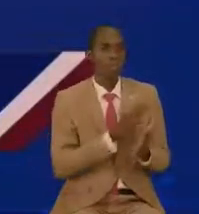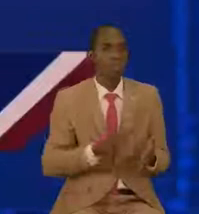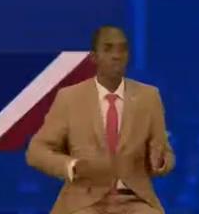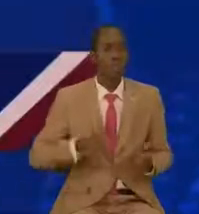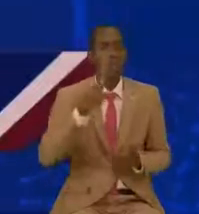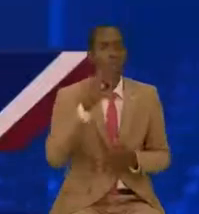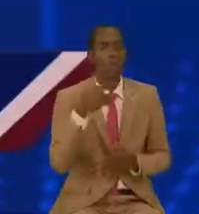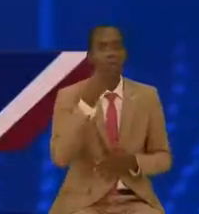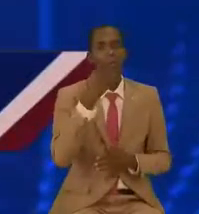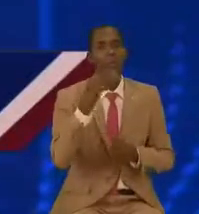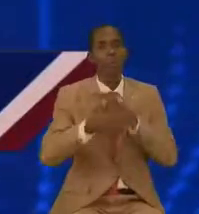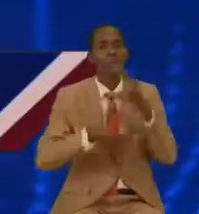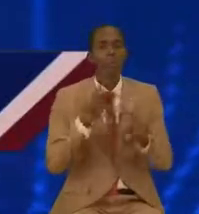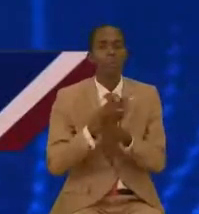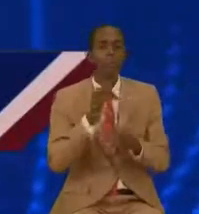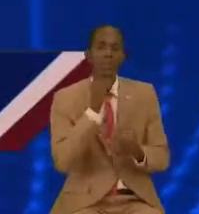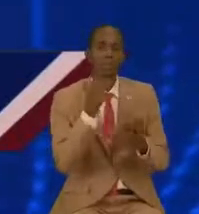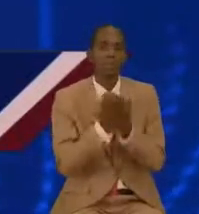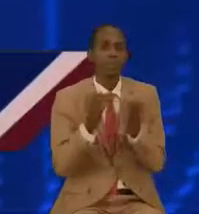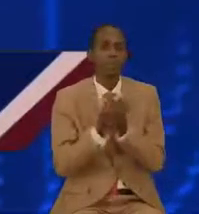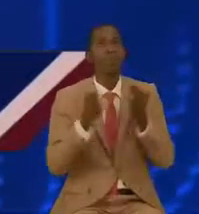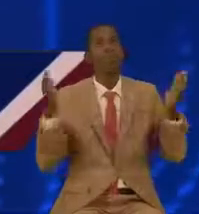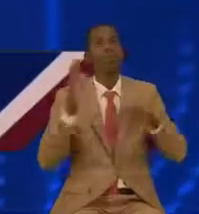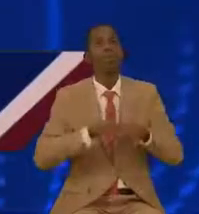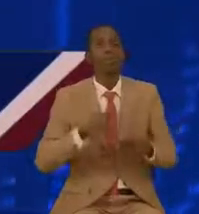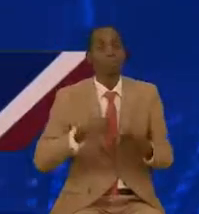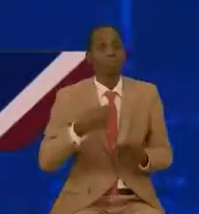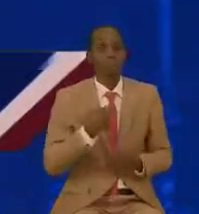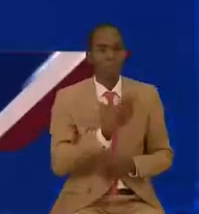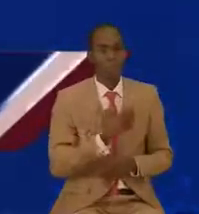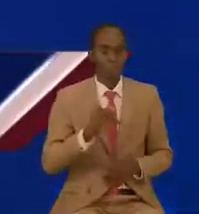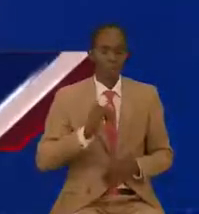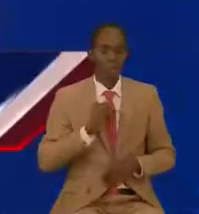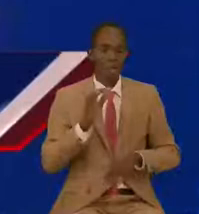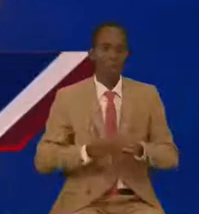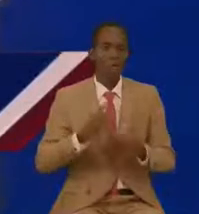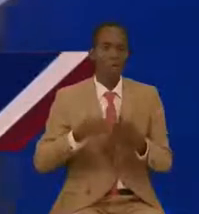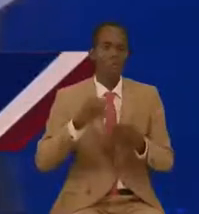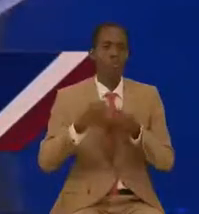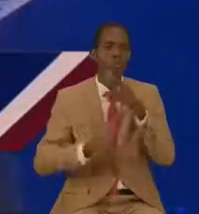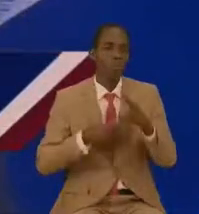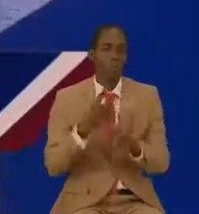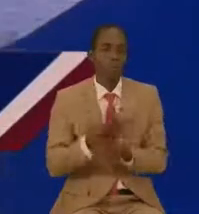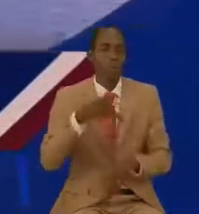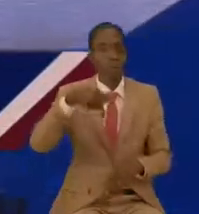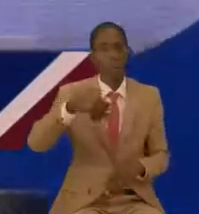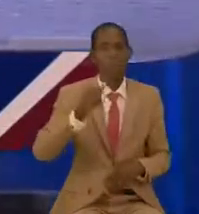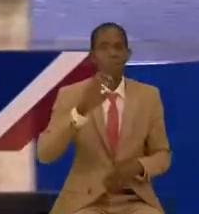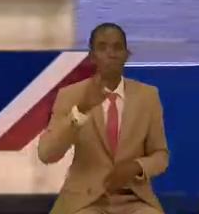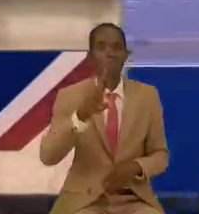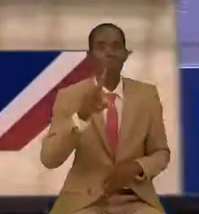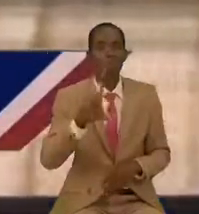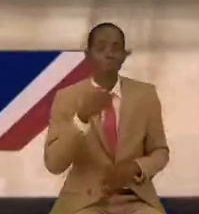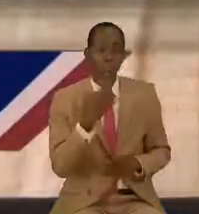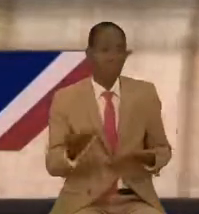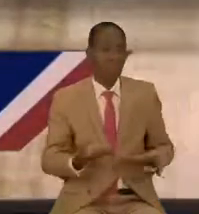la croix de notre Seigneur Jésus-Christ, par qui le monde est crucifié pour moi comme je le suis pour le monde.